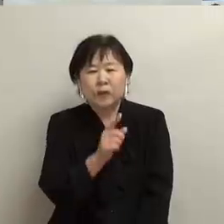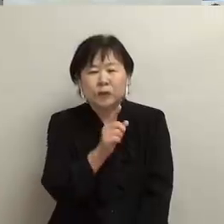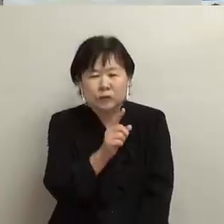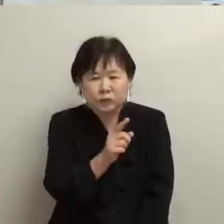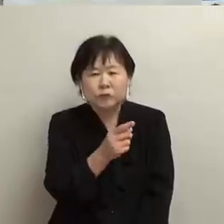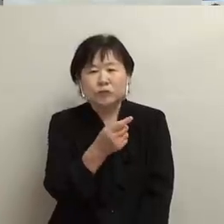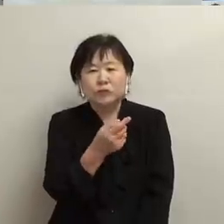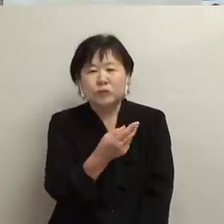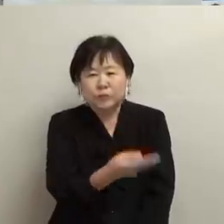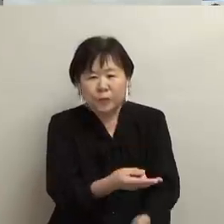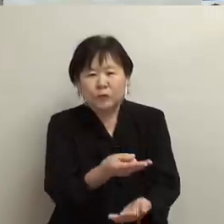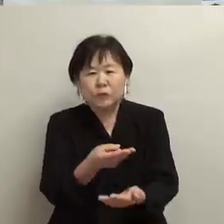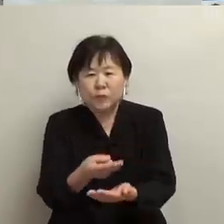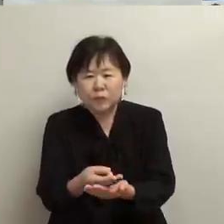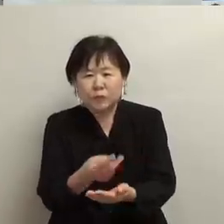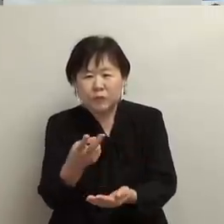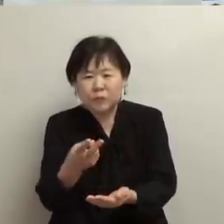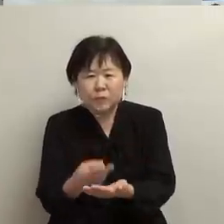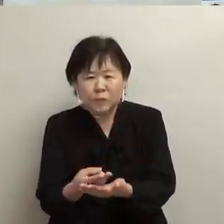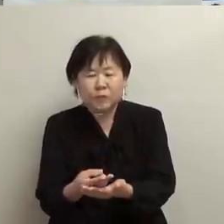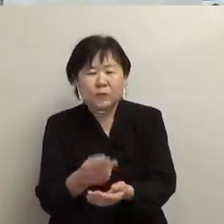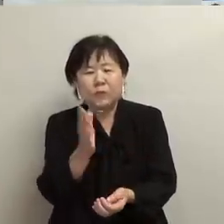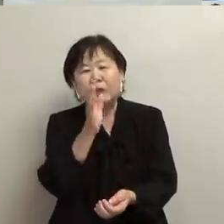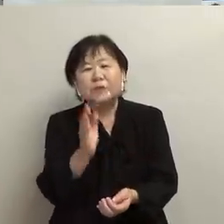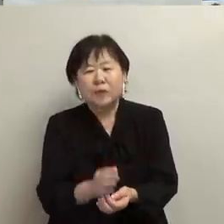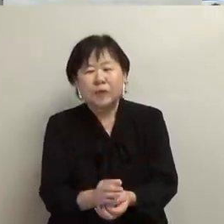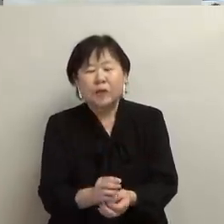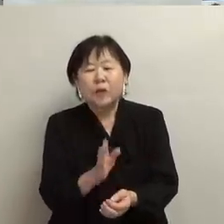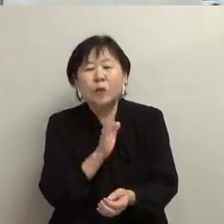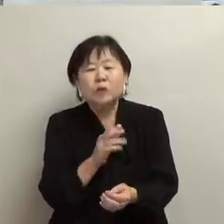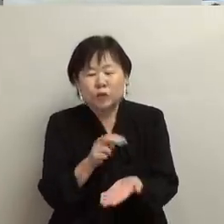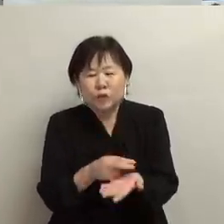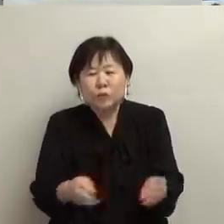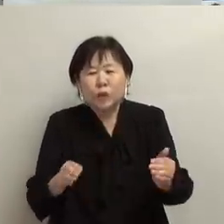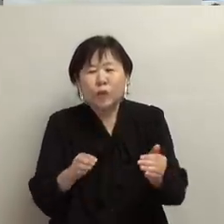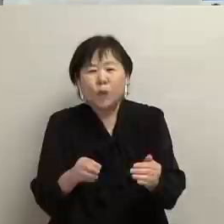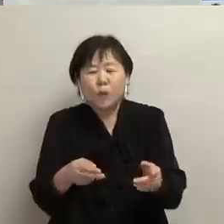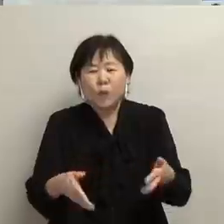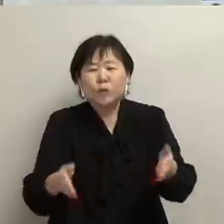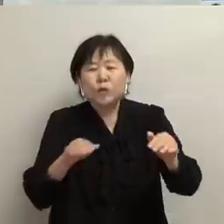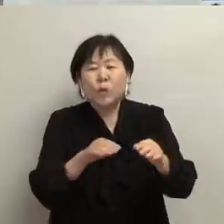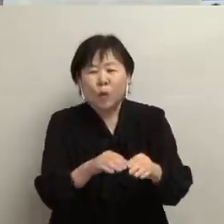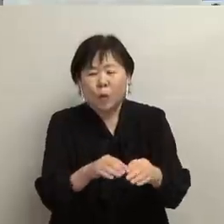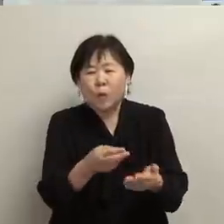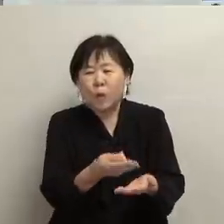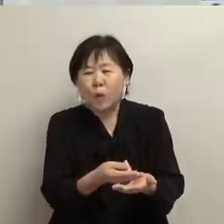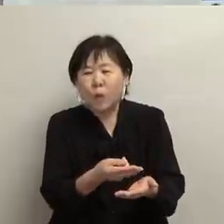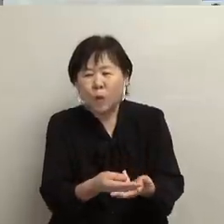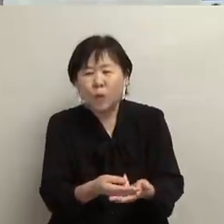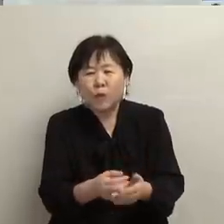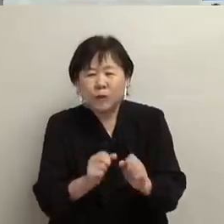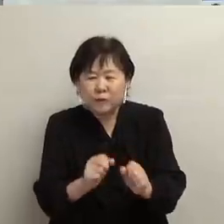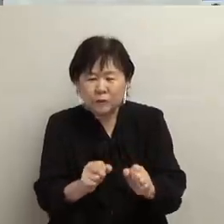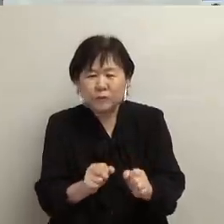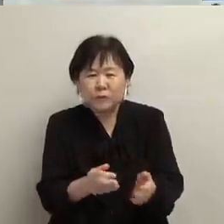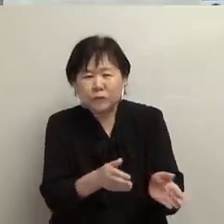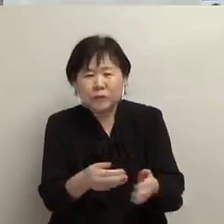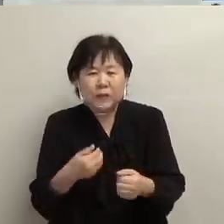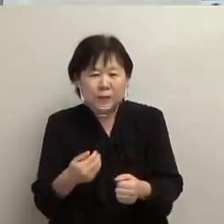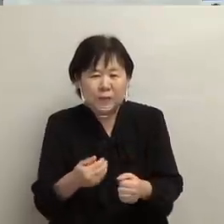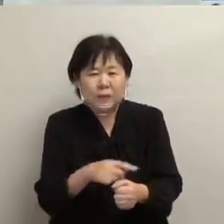なかなか格好をするの難しくて本当にこう病棟を本当にこう一つつぶすような形になっているとかいろんな個性やくくんもございますまあ